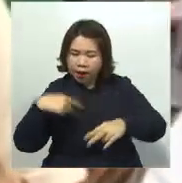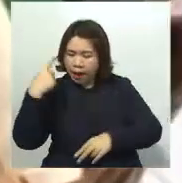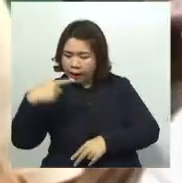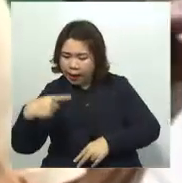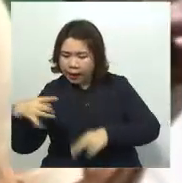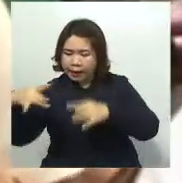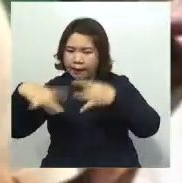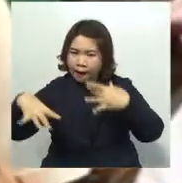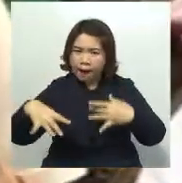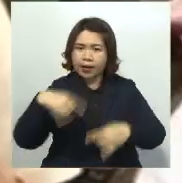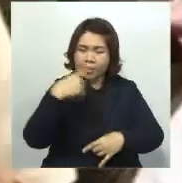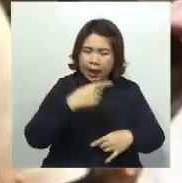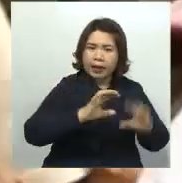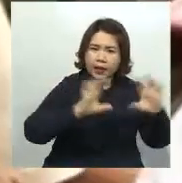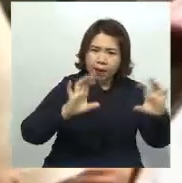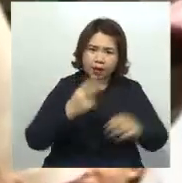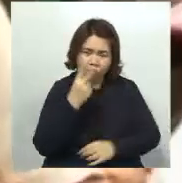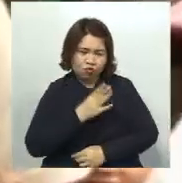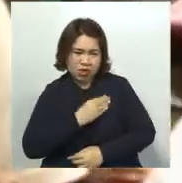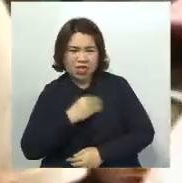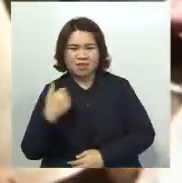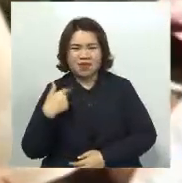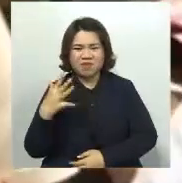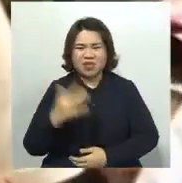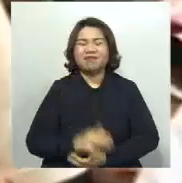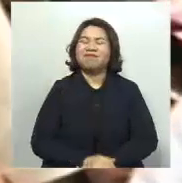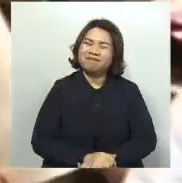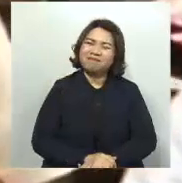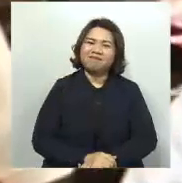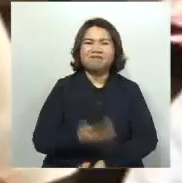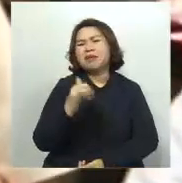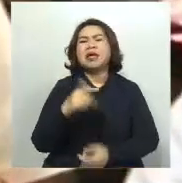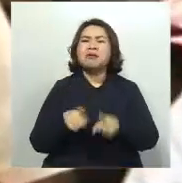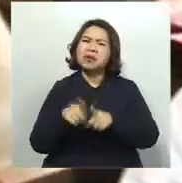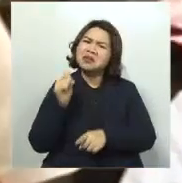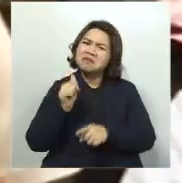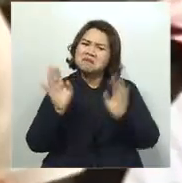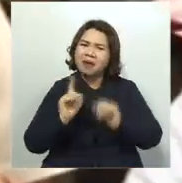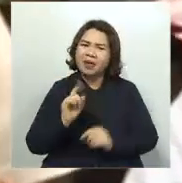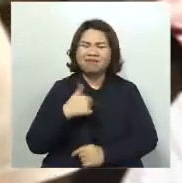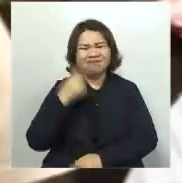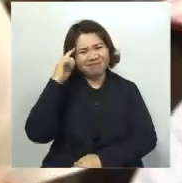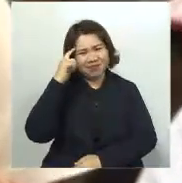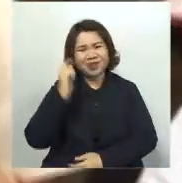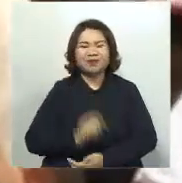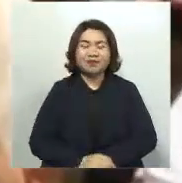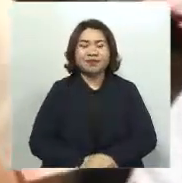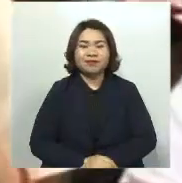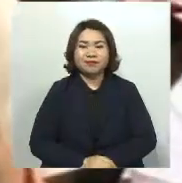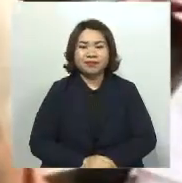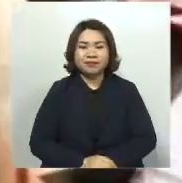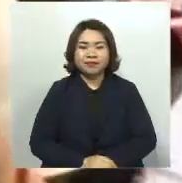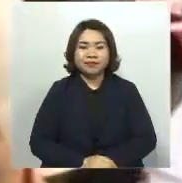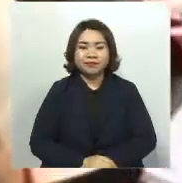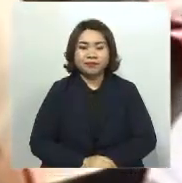ยังดูอีกทีหลังจากนั้นเนี่ยค่อยรู้สึกว่าตื่นเต้นหรือเปล่าไม่งั้นก็อาจจะเหมือนเดิมหรือเปล่าก็ไม่รู้อะไรจะเป็นยังไงก็ไม่รู้เหมือนกัน